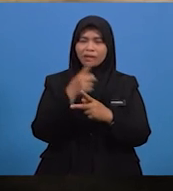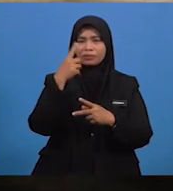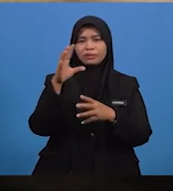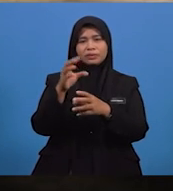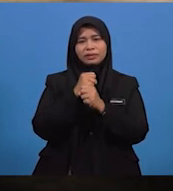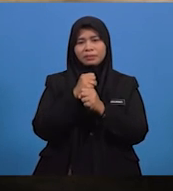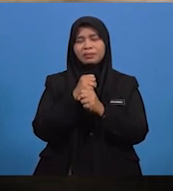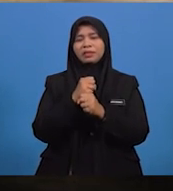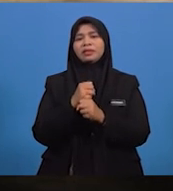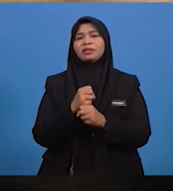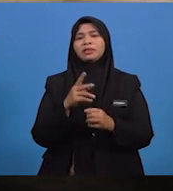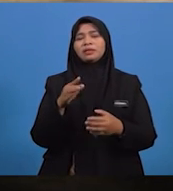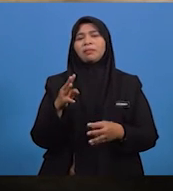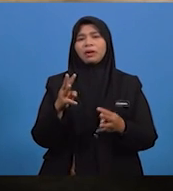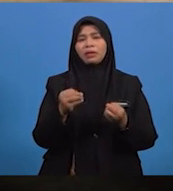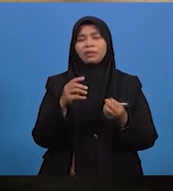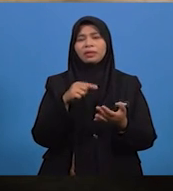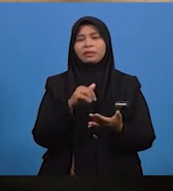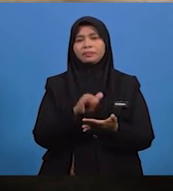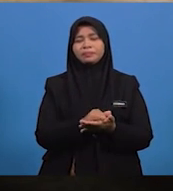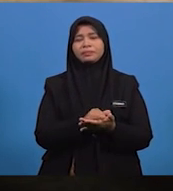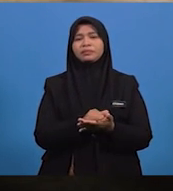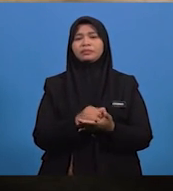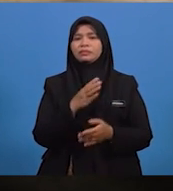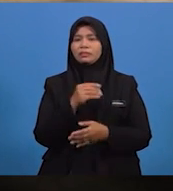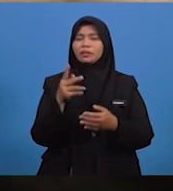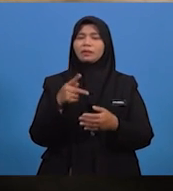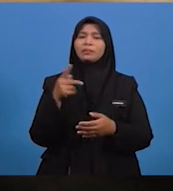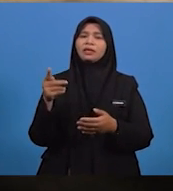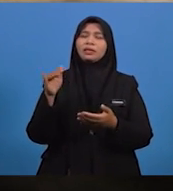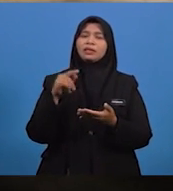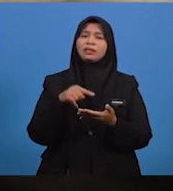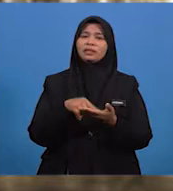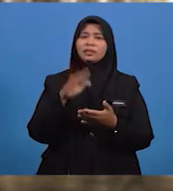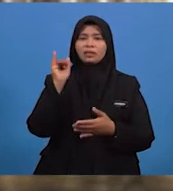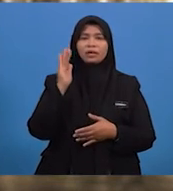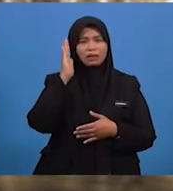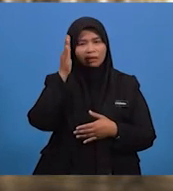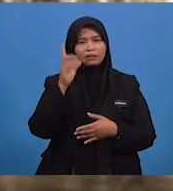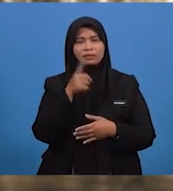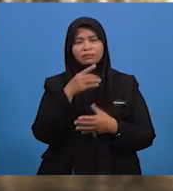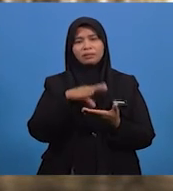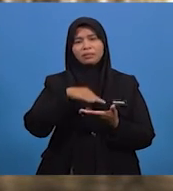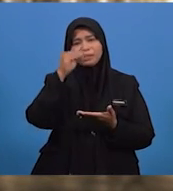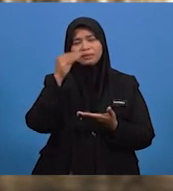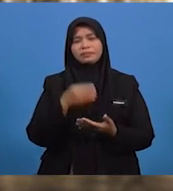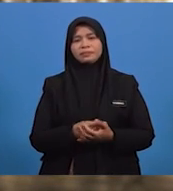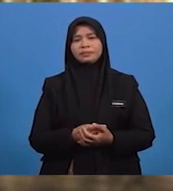hasrat tersebut. Dan perkara ini yang akan kita pelajari selepas ini.